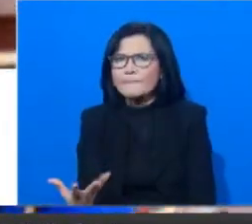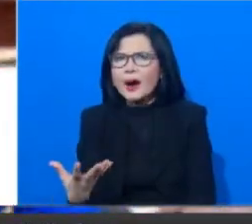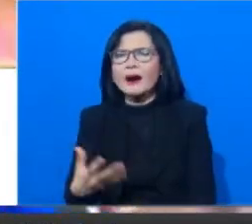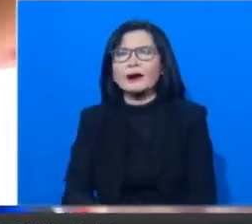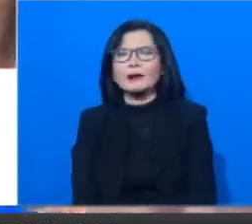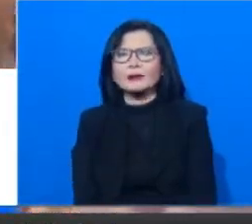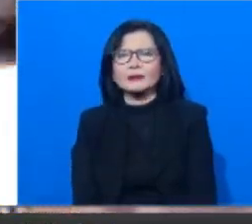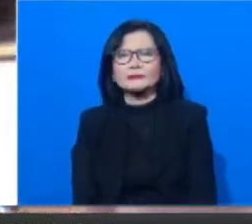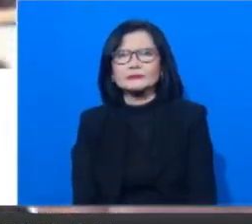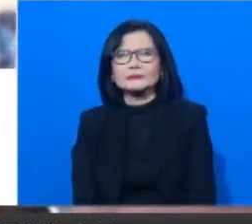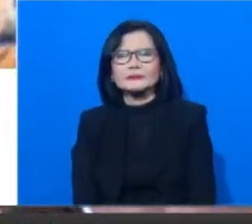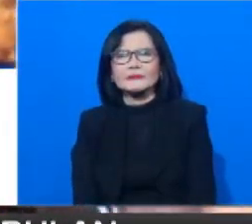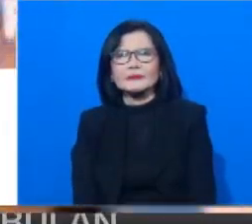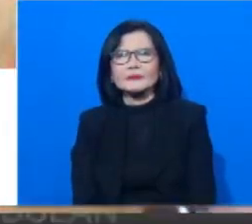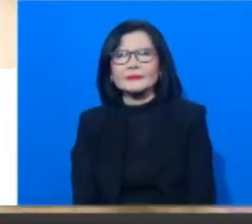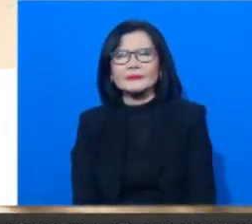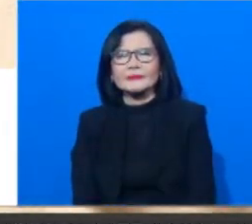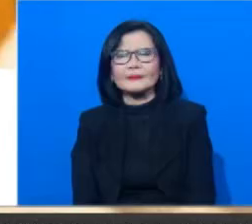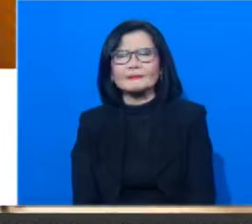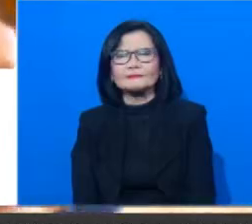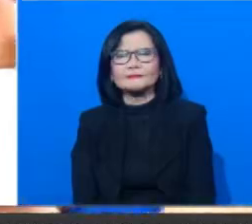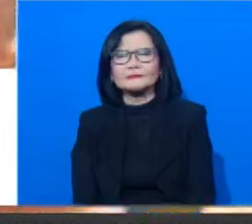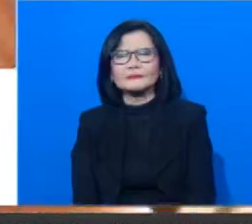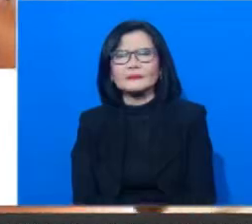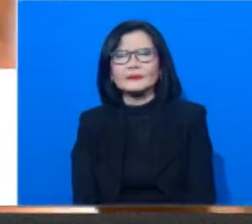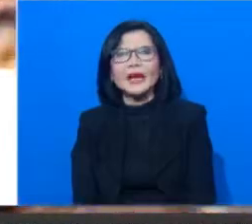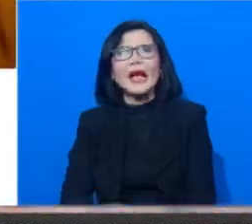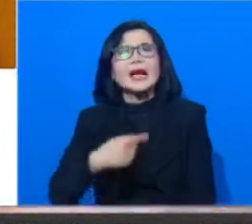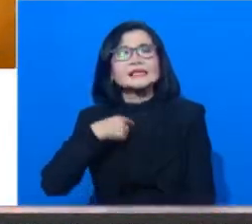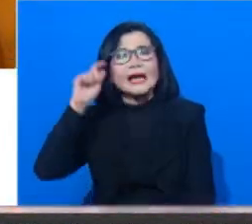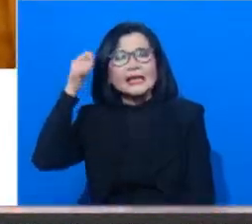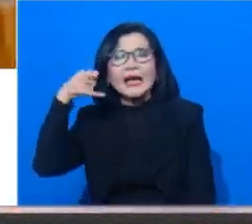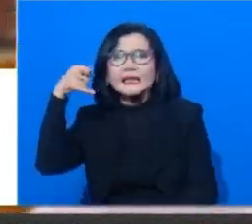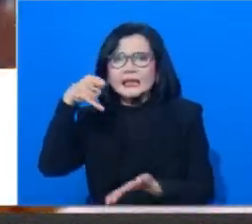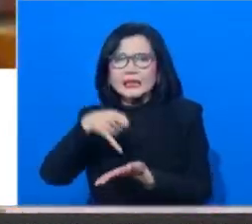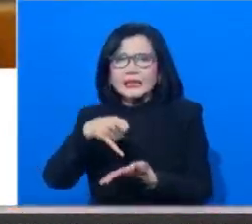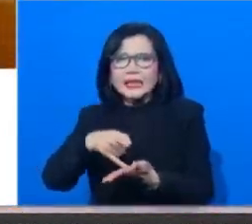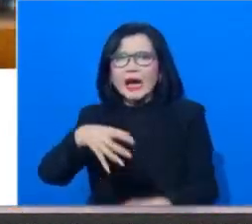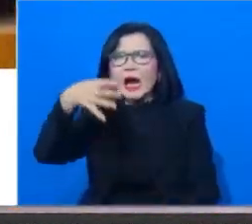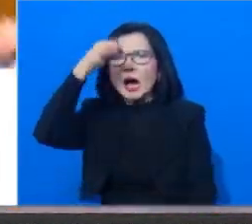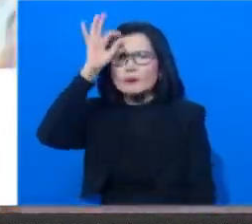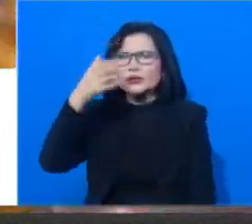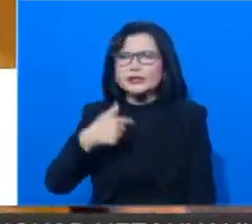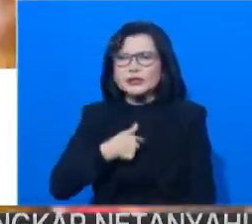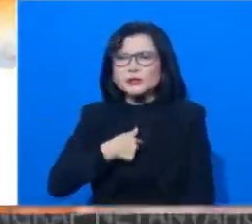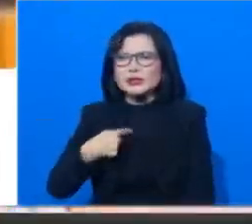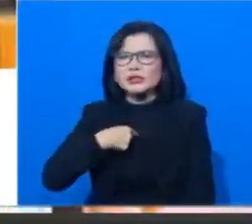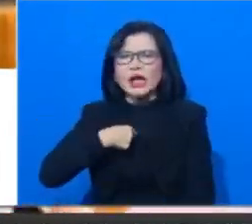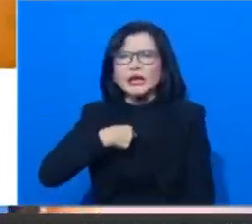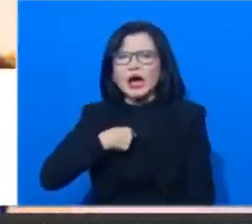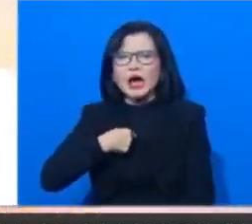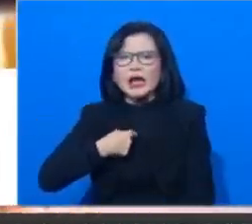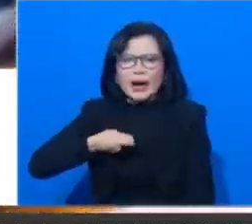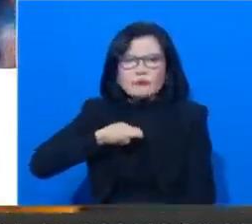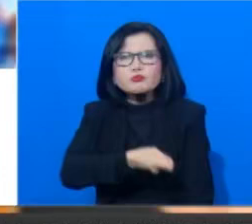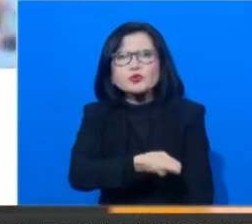disampaikan dan apa statement pertahanan dari Mas pegi saat itu ya yang saya ingat intinya mereka masih menyudutkan saya bahwa saya pelaku pembunuhan bahwa